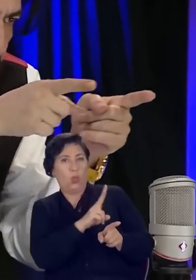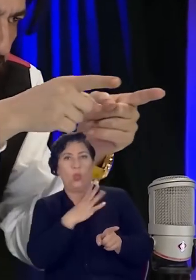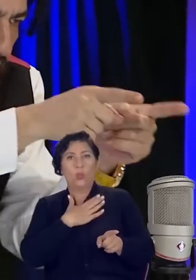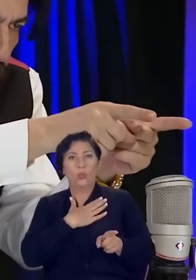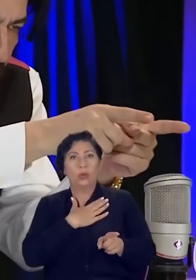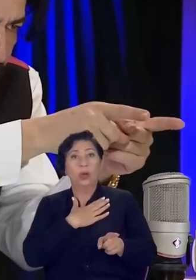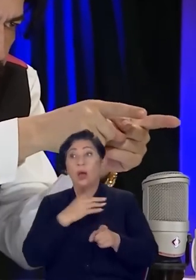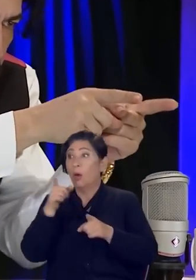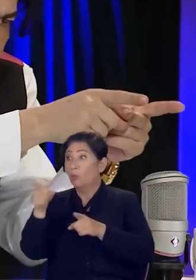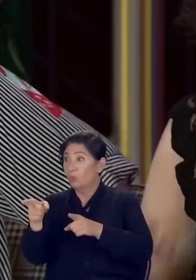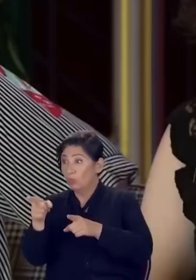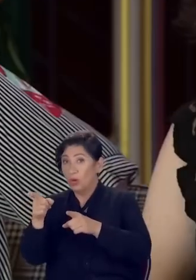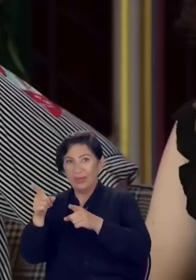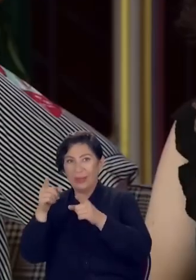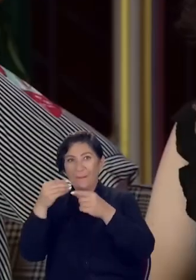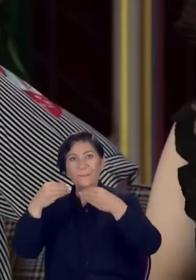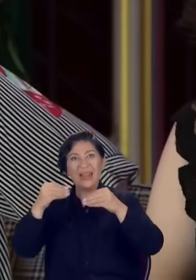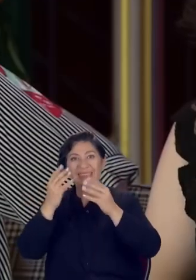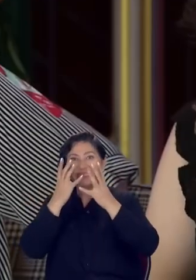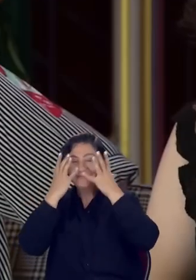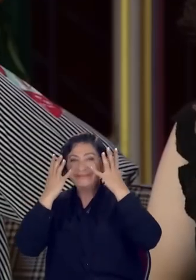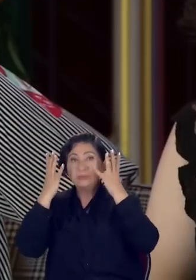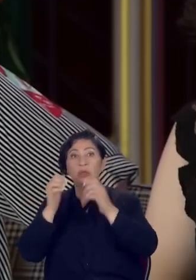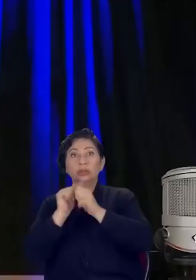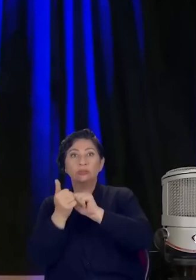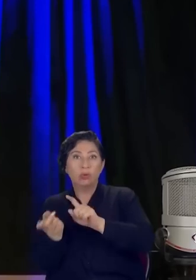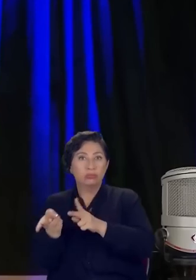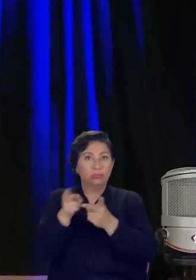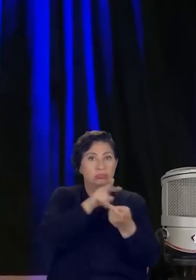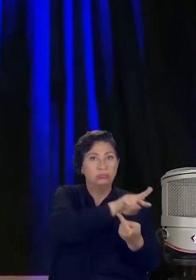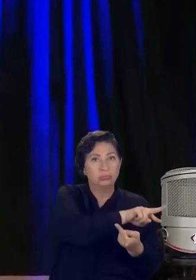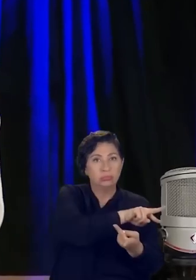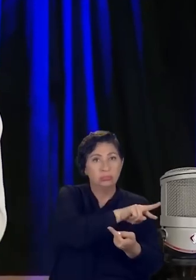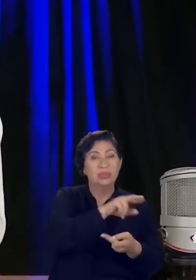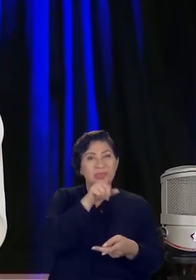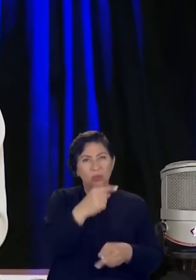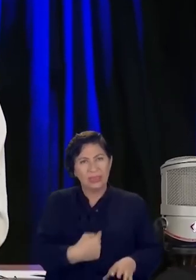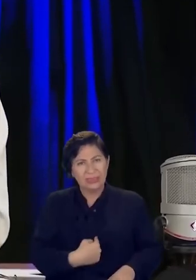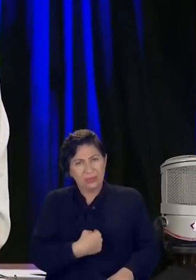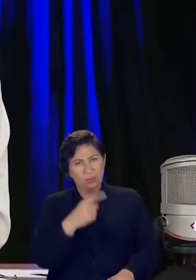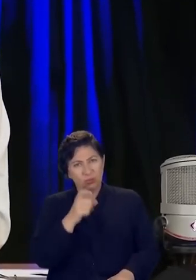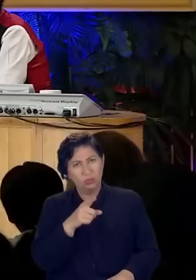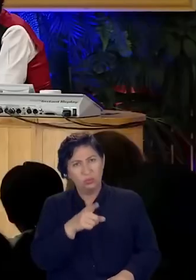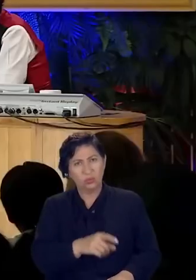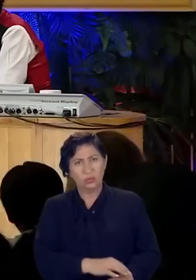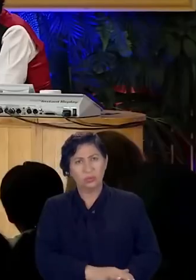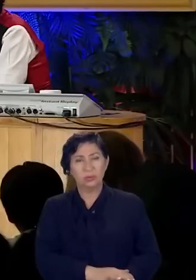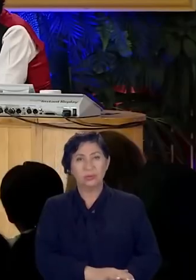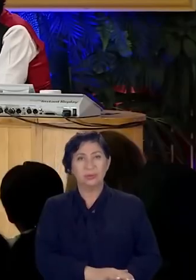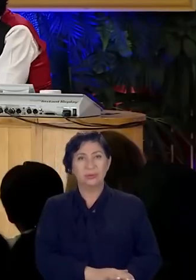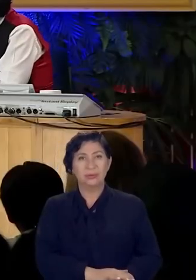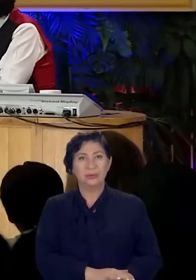görüyorum. Buradan plastik sanatlardan spora geçiyor. Siz de bunu hissediyor musunuz? Hangisini?